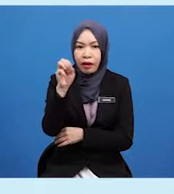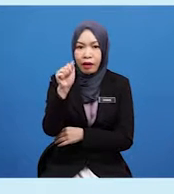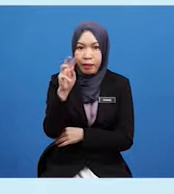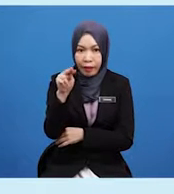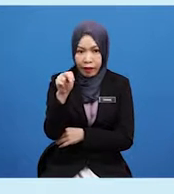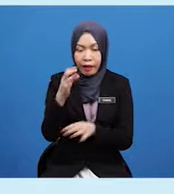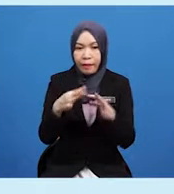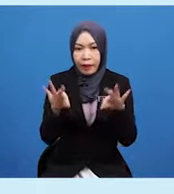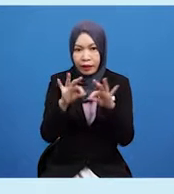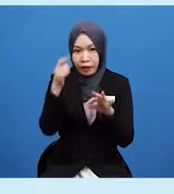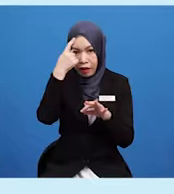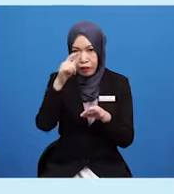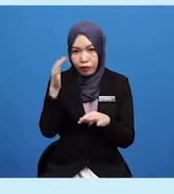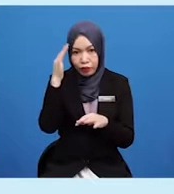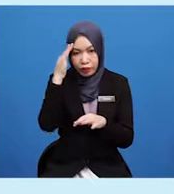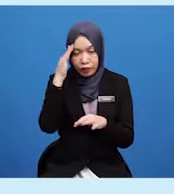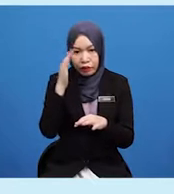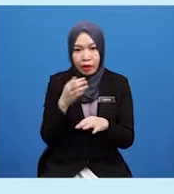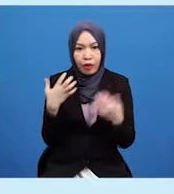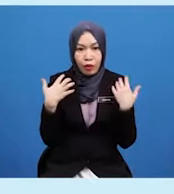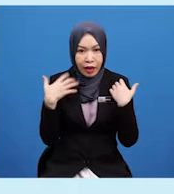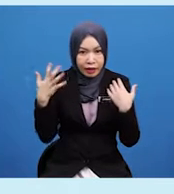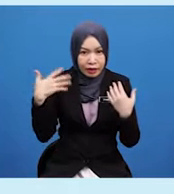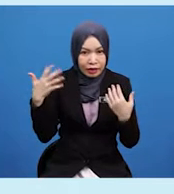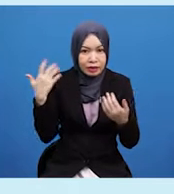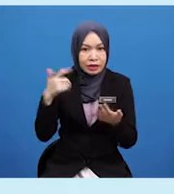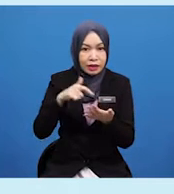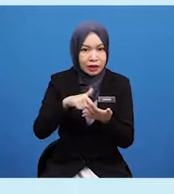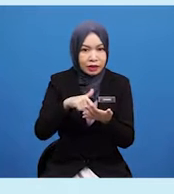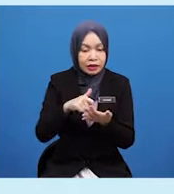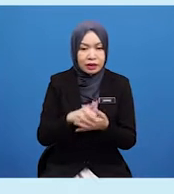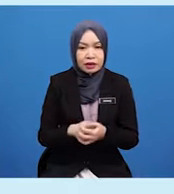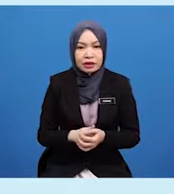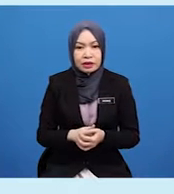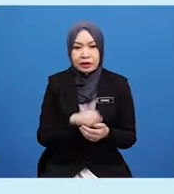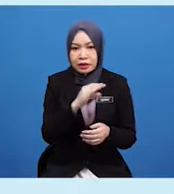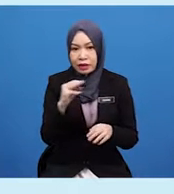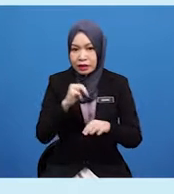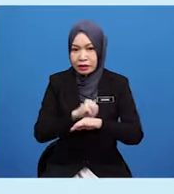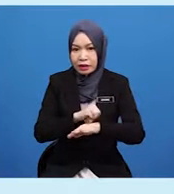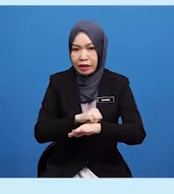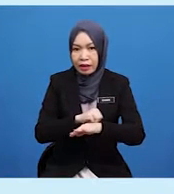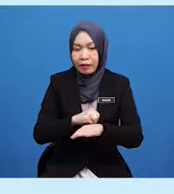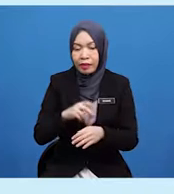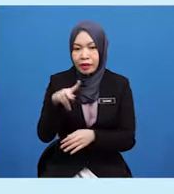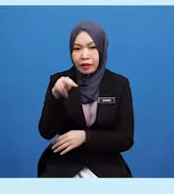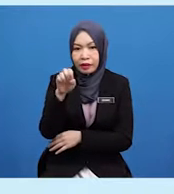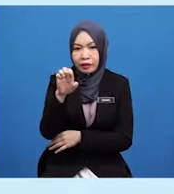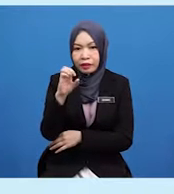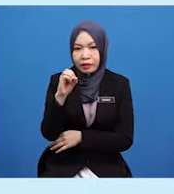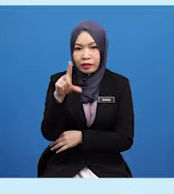prasejarah dari zaman paleolitik zaman hobbing hand dan zaman neolitik di negara